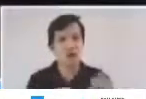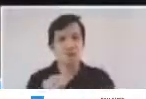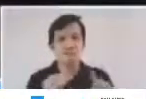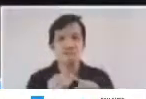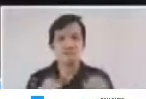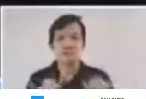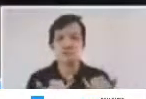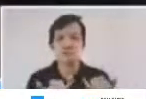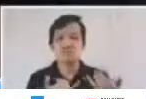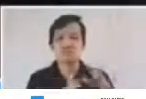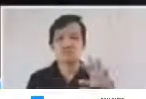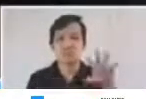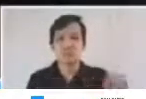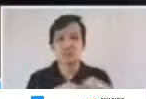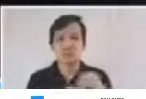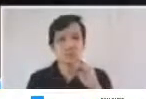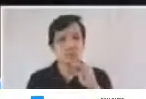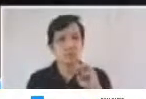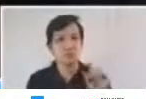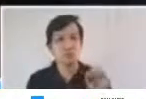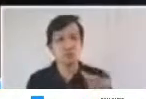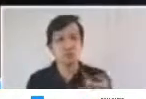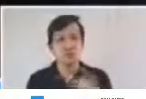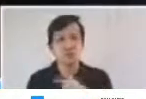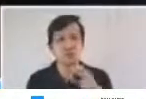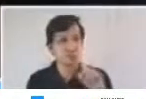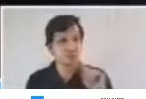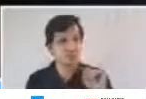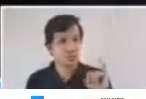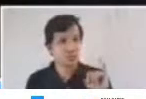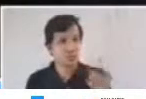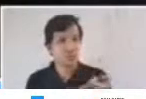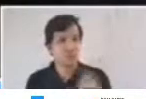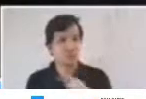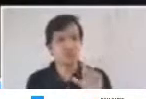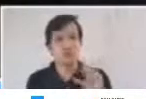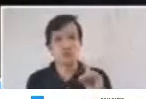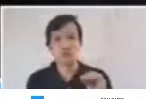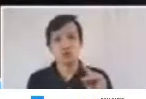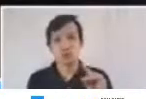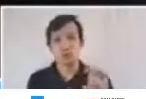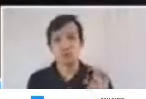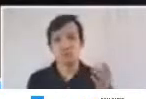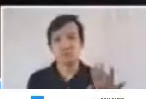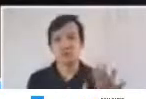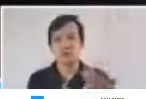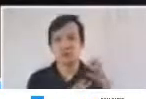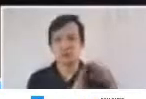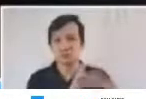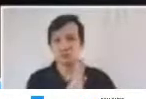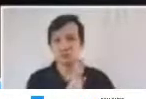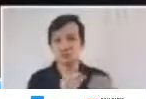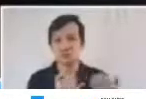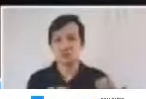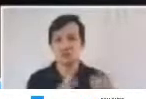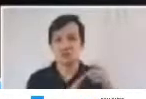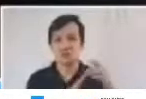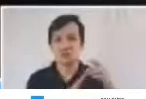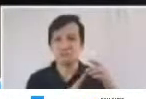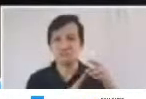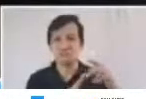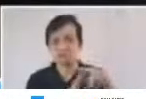mga kababayan ang nagre-reklamo at may mga tindahan o supermarket pa rin na mataas ang presyo ng mga basic